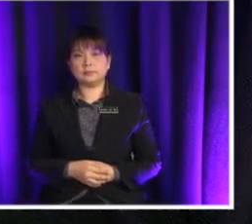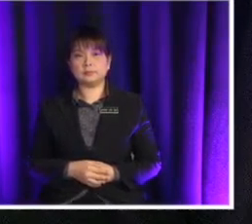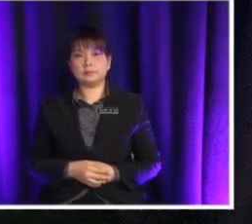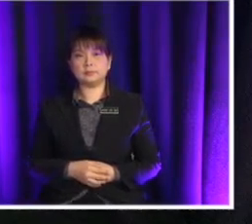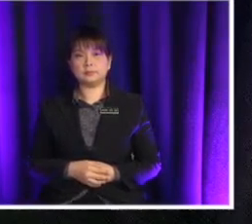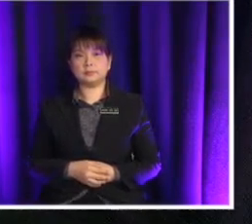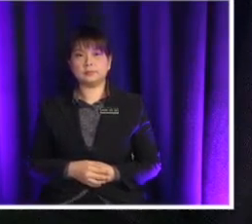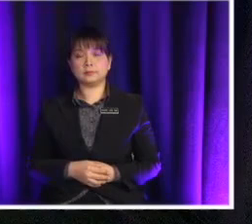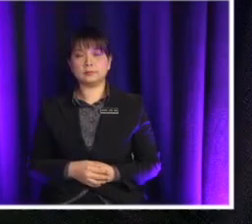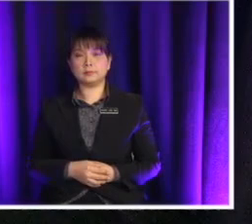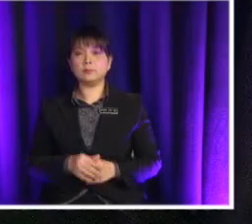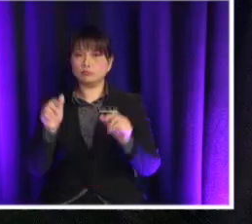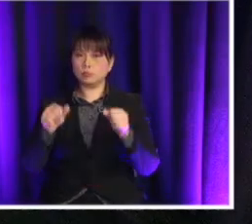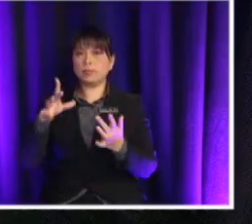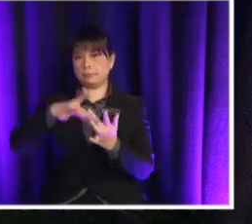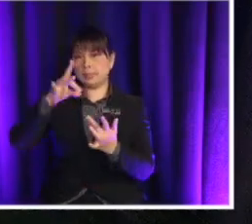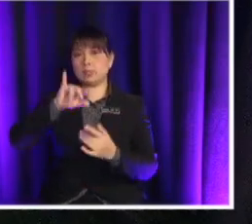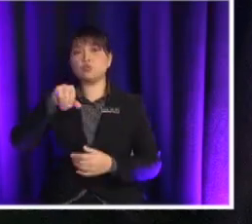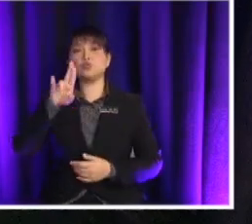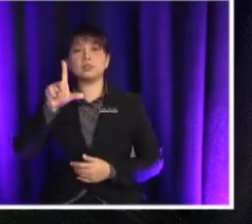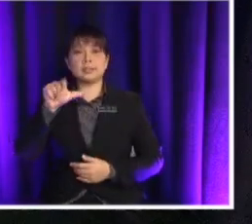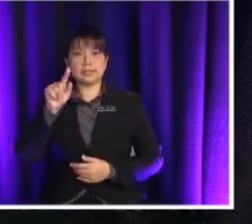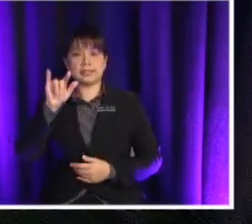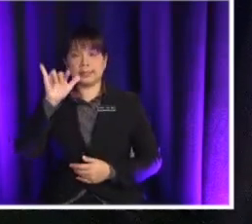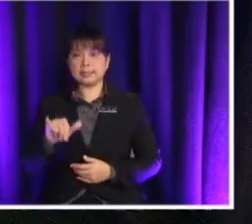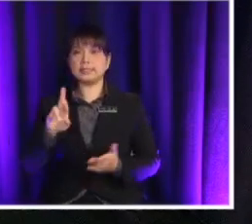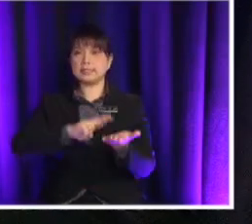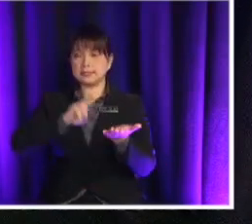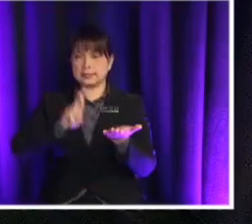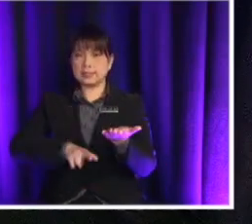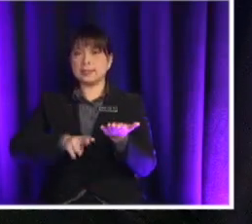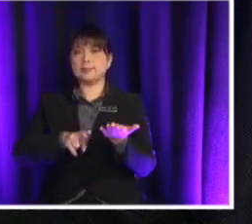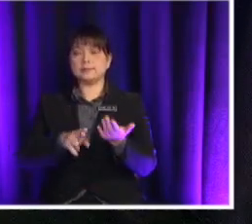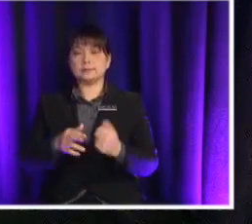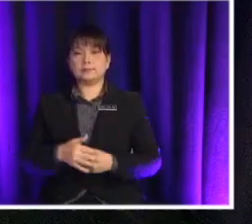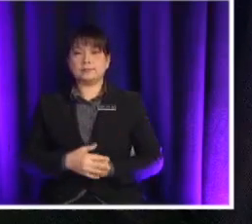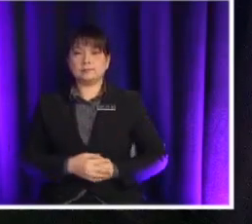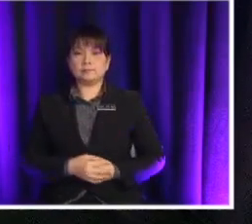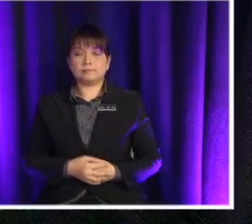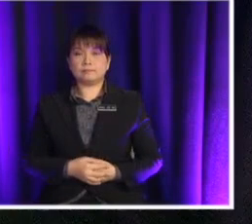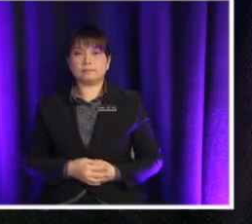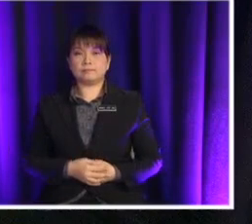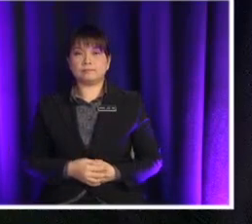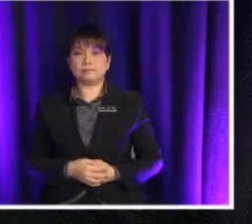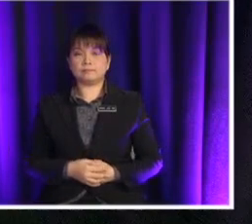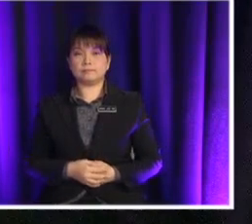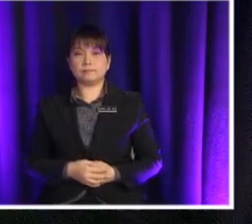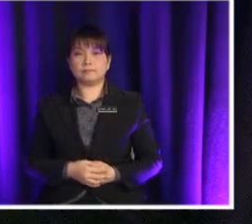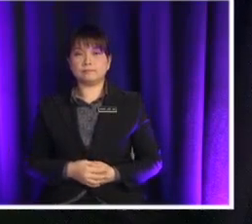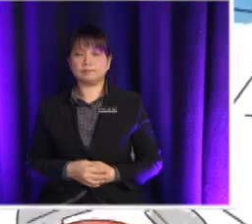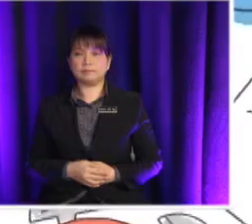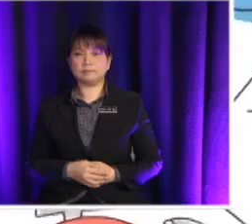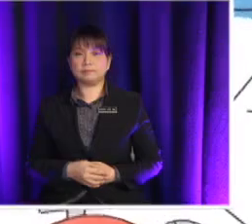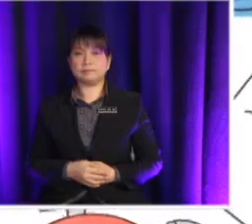julat ohm yang rendah. Ya, kata contoh kita nak ambil di sini. Okey, so kita uji. Okey, maksudnya ada keterusan. So maksudnya